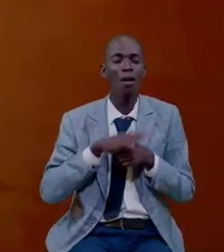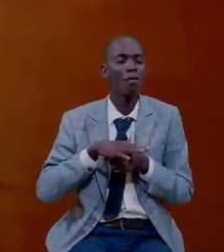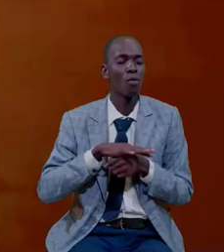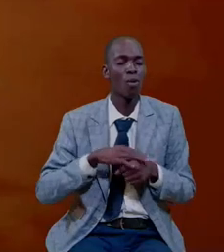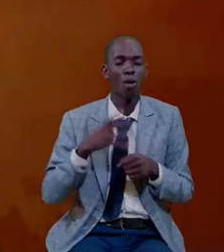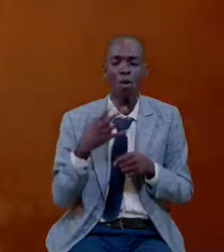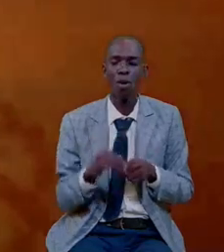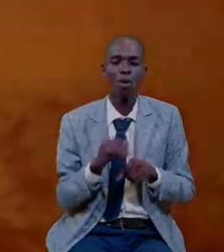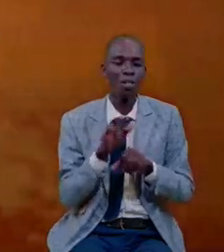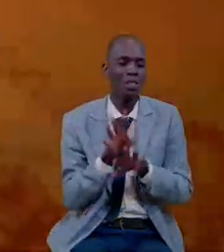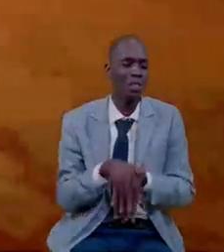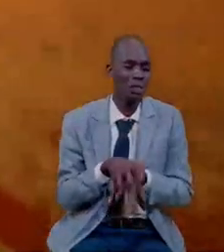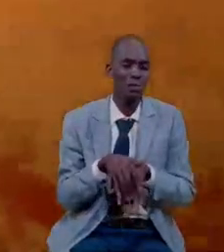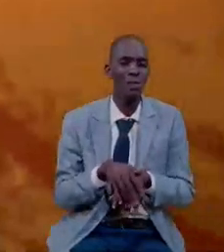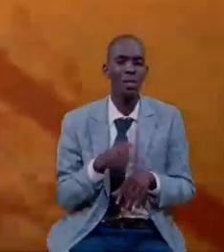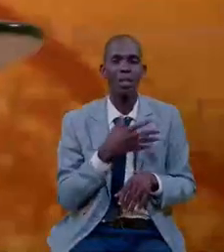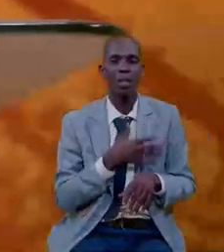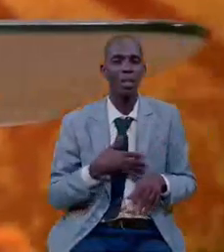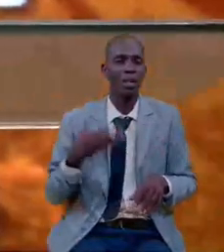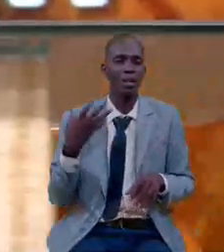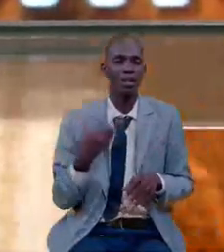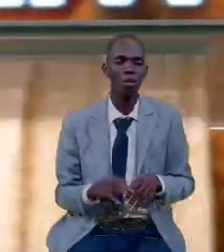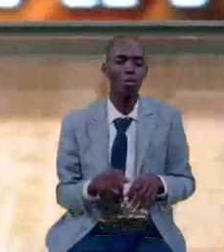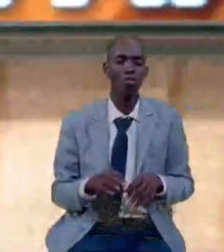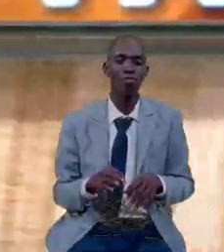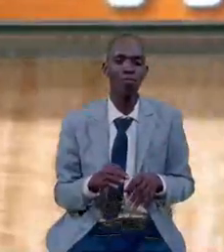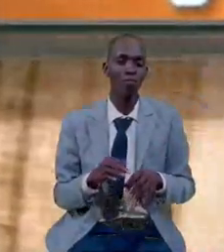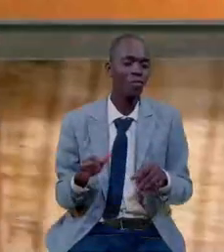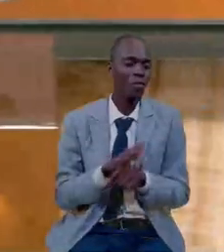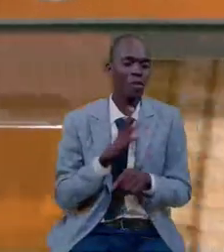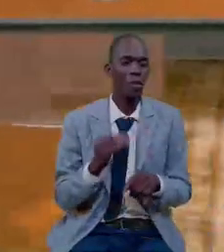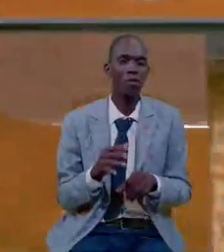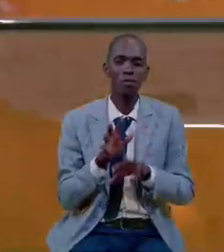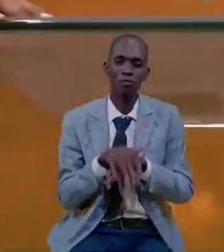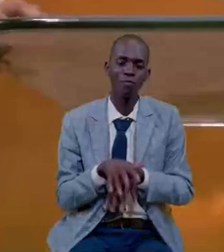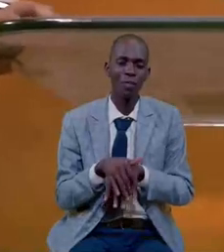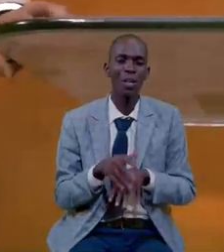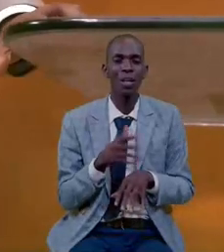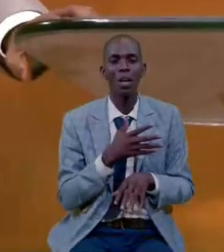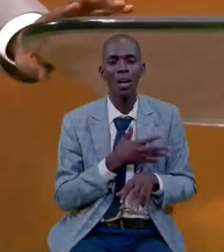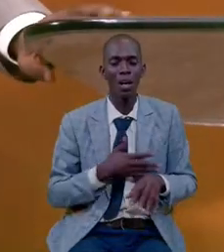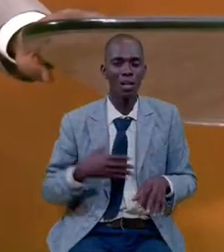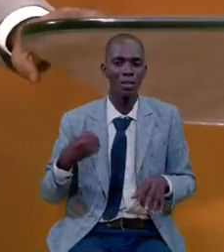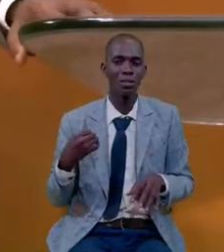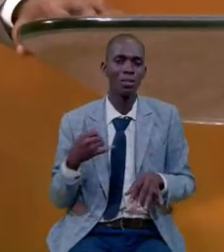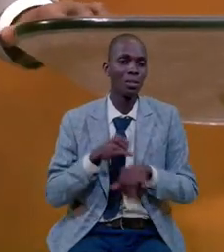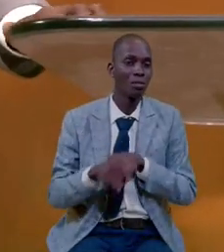vous êtes remplis de rapines et d'iniquité. Vous êtes plein d'hypocrisie et